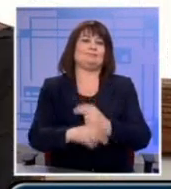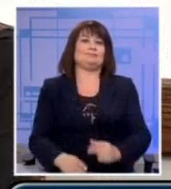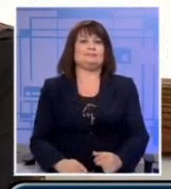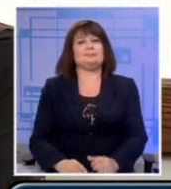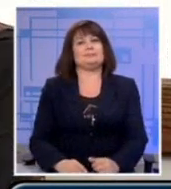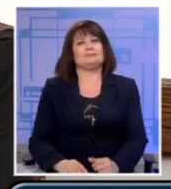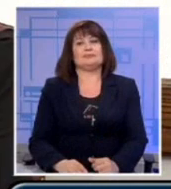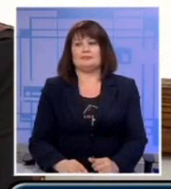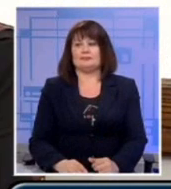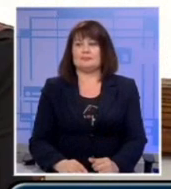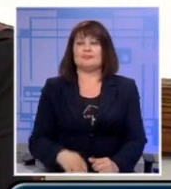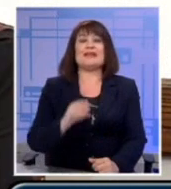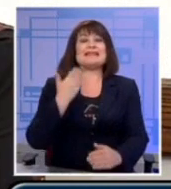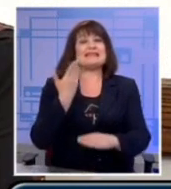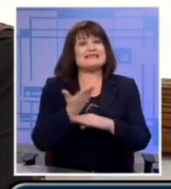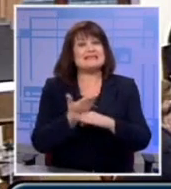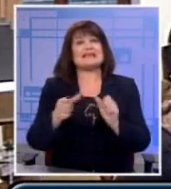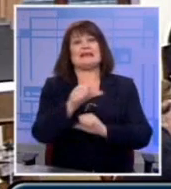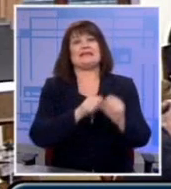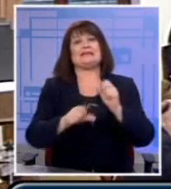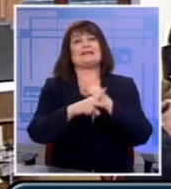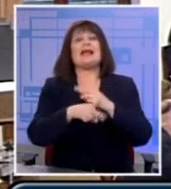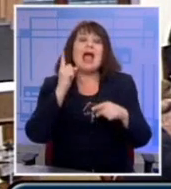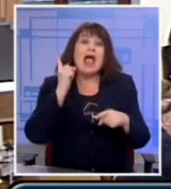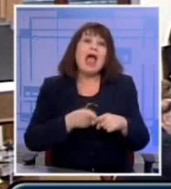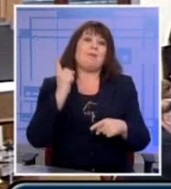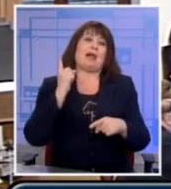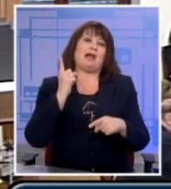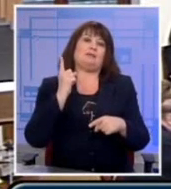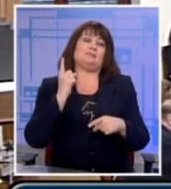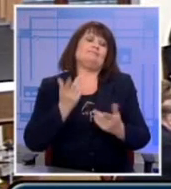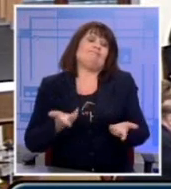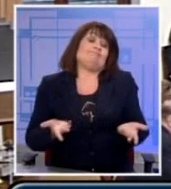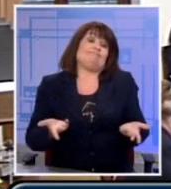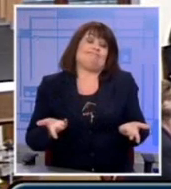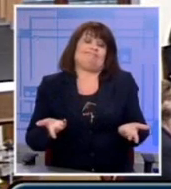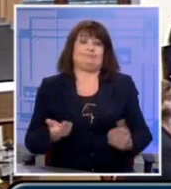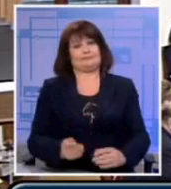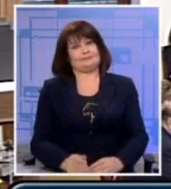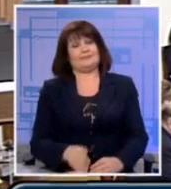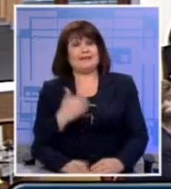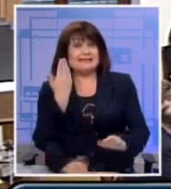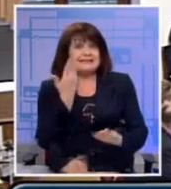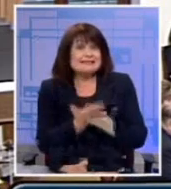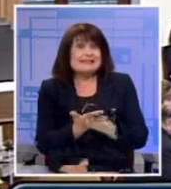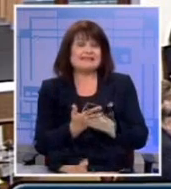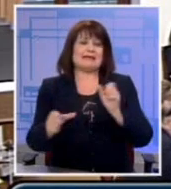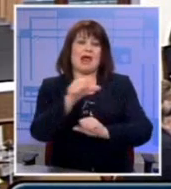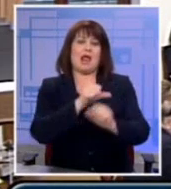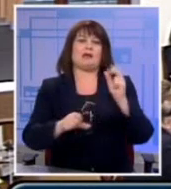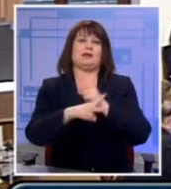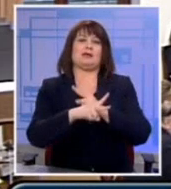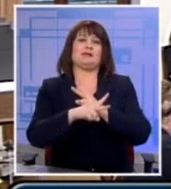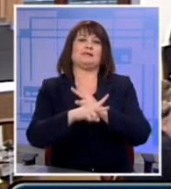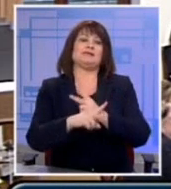ζήτησε την αντικατάστασή του. Τόσο απλά ο κύριος Πετράκος, κυρία Κεφαλογιάννη, είχε ζητήσει την αντικατάστασή